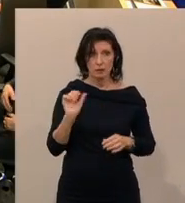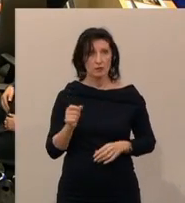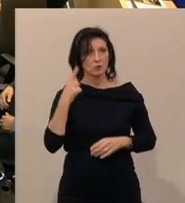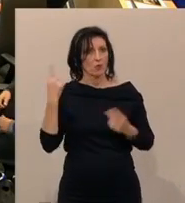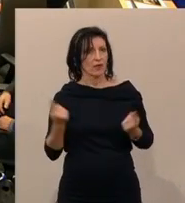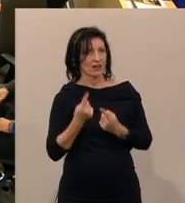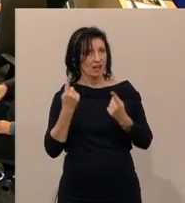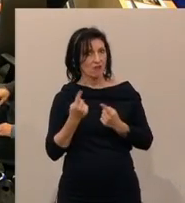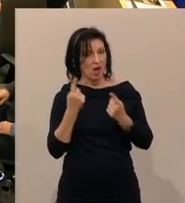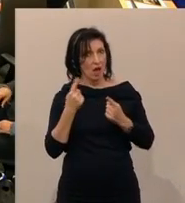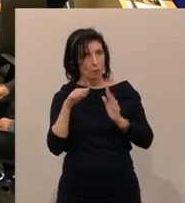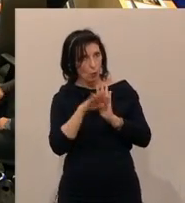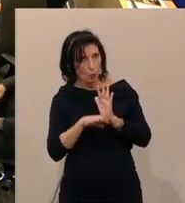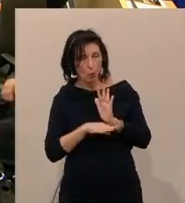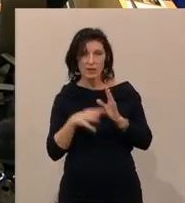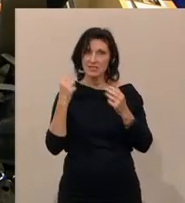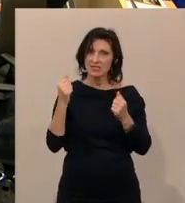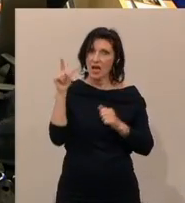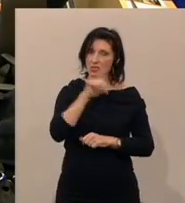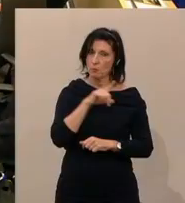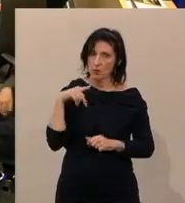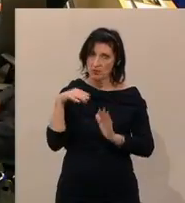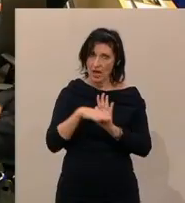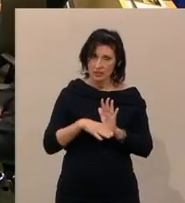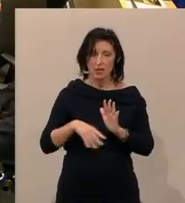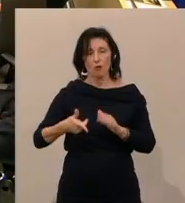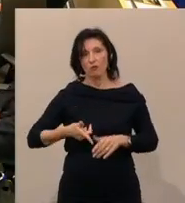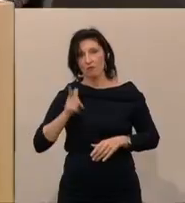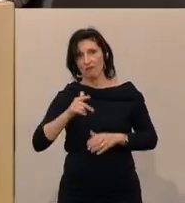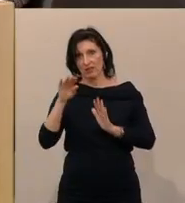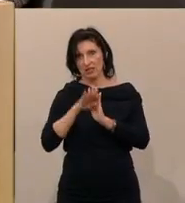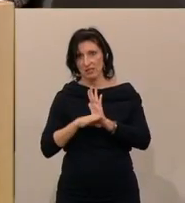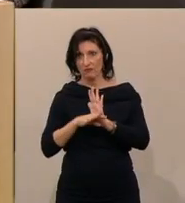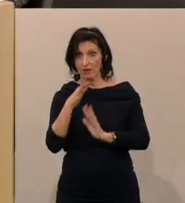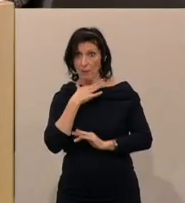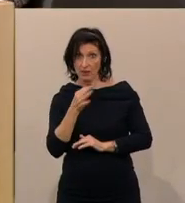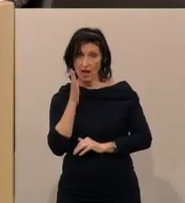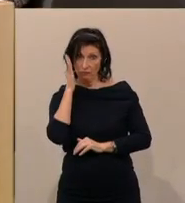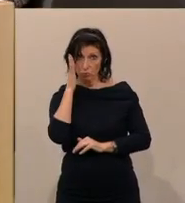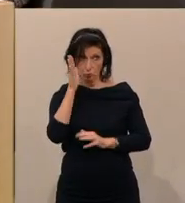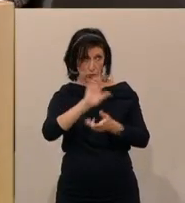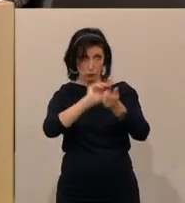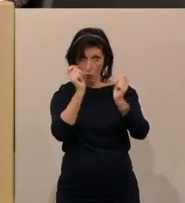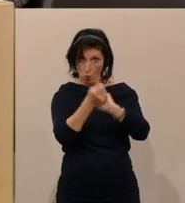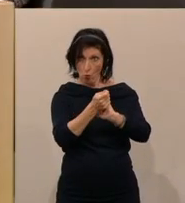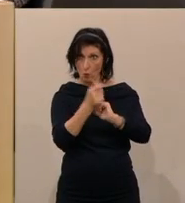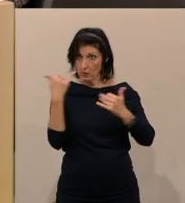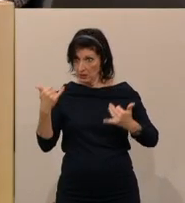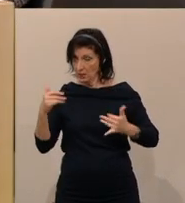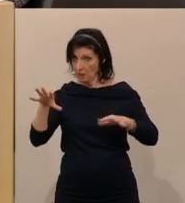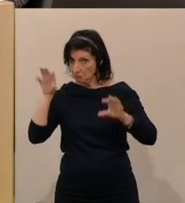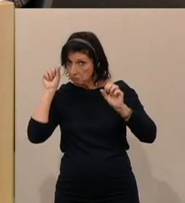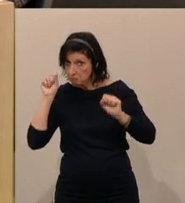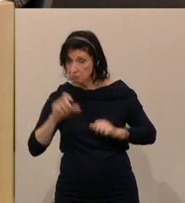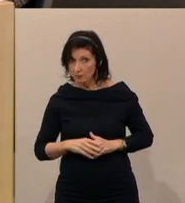die Gewerbeordnung, das Sicherheitspolizeigesetz und das Waffengesetz. Wenn der Bedarf für künftige Änderungen erkannt wird, ist in